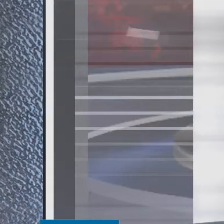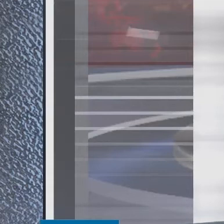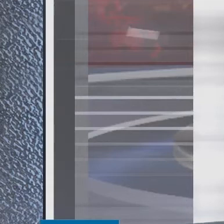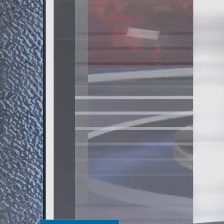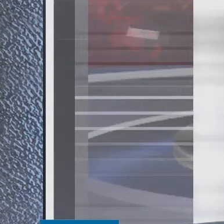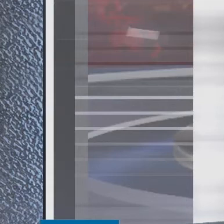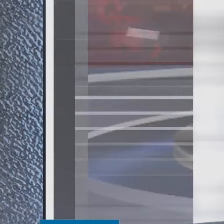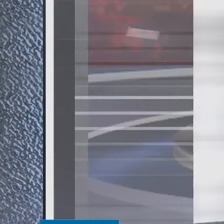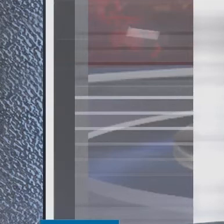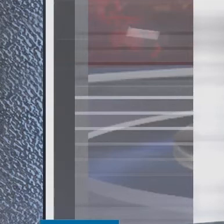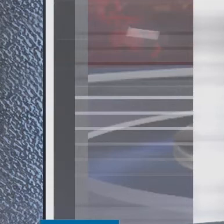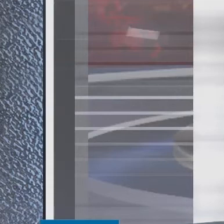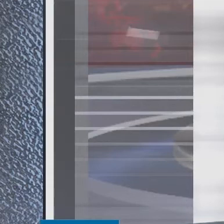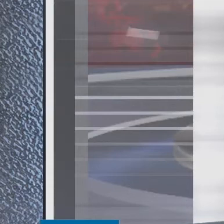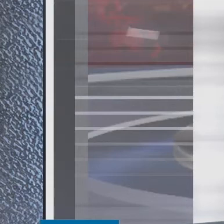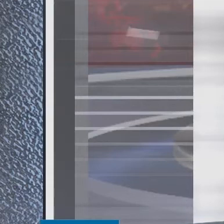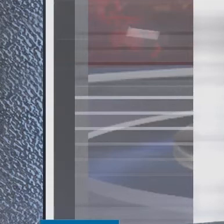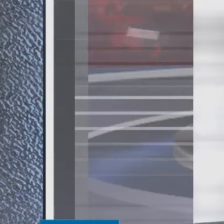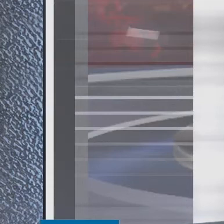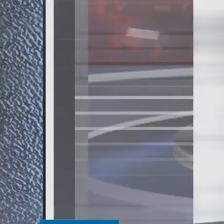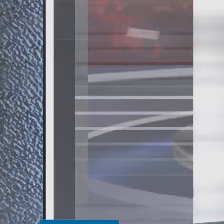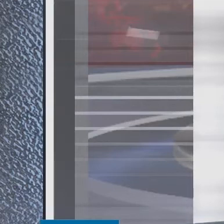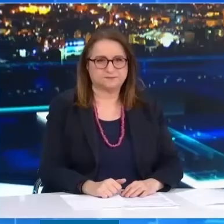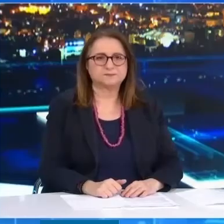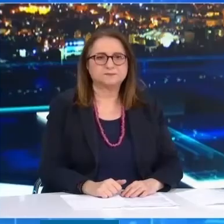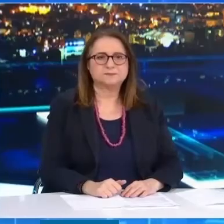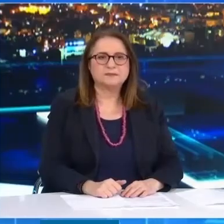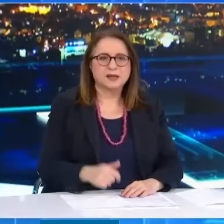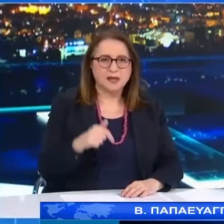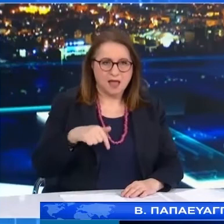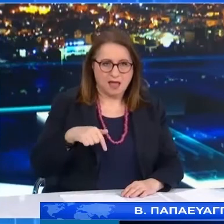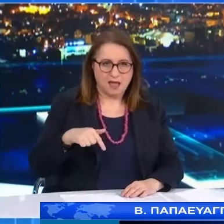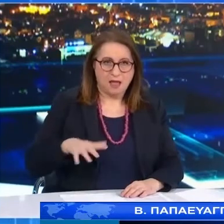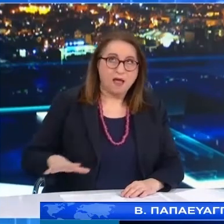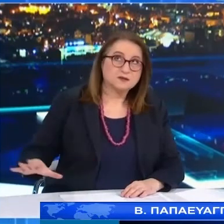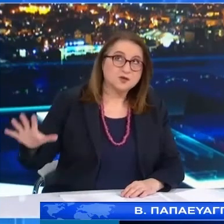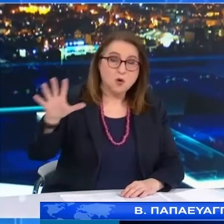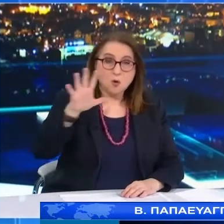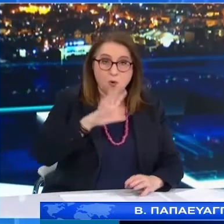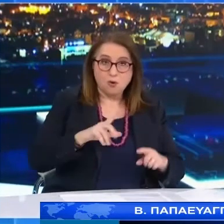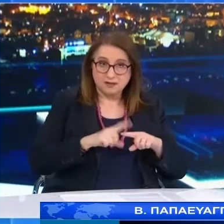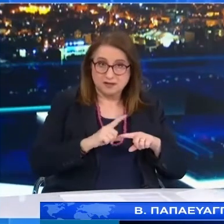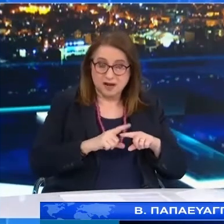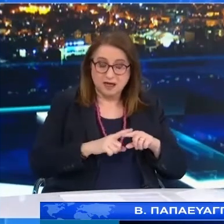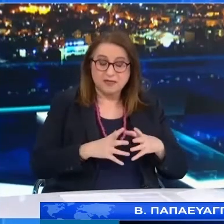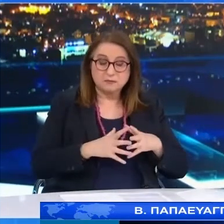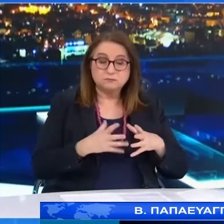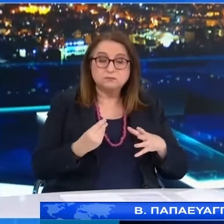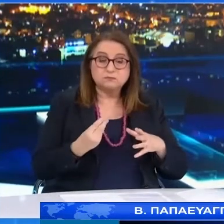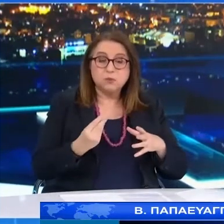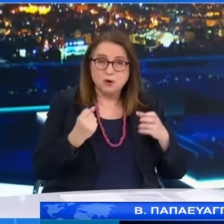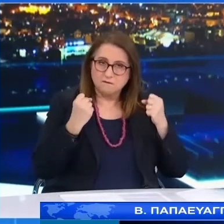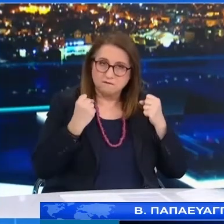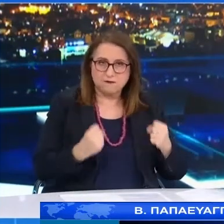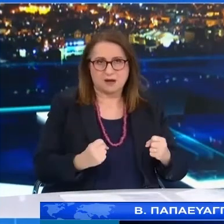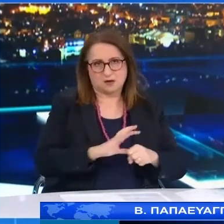διασπορά του ιού στην επικράτεια αλλά και για στοιχεία σταθεροποίησης. Το ιατρικό φορτίο στην επικράτεια εξακολουθεί να είναι επιβαρημένο, ενώ